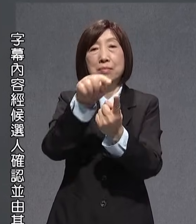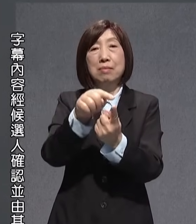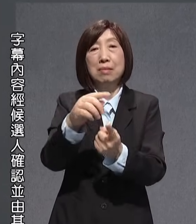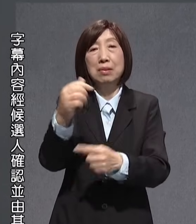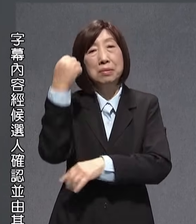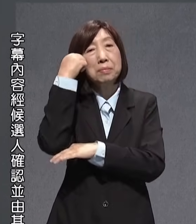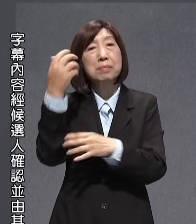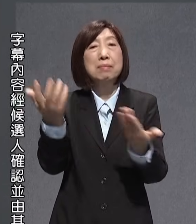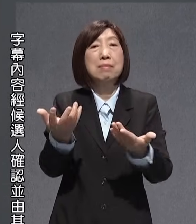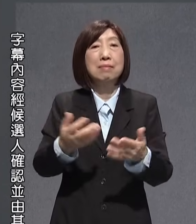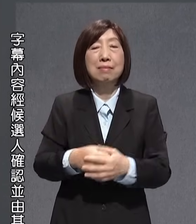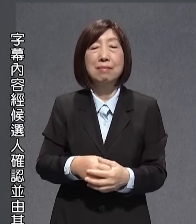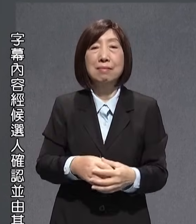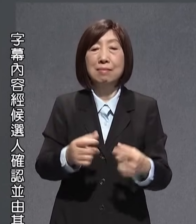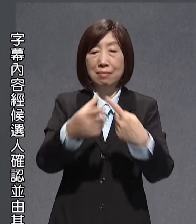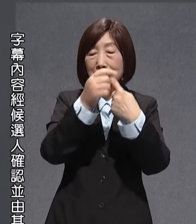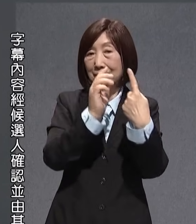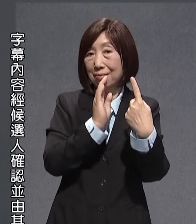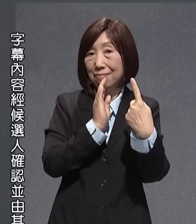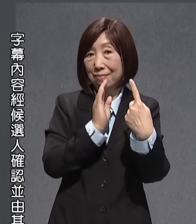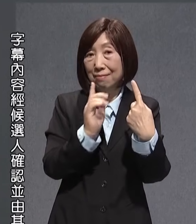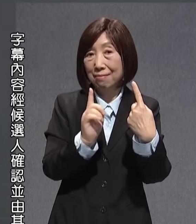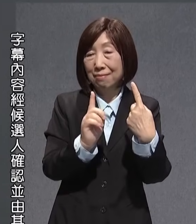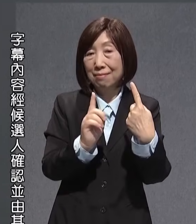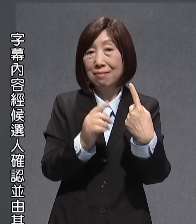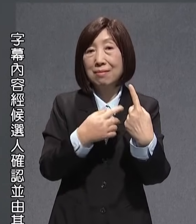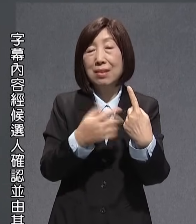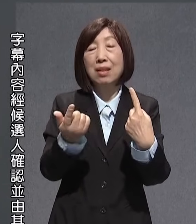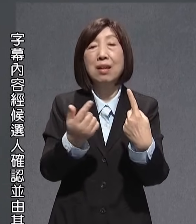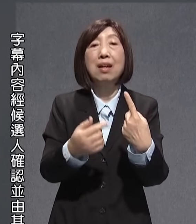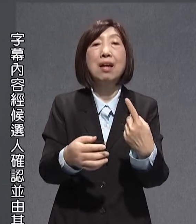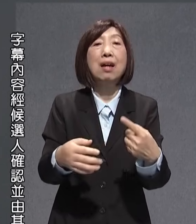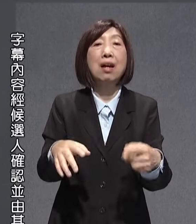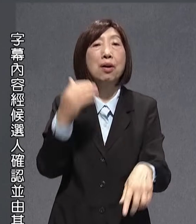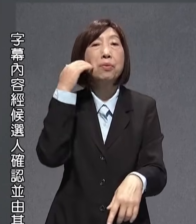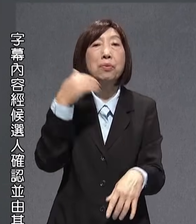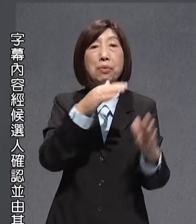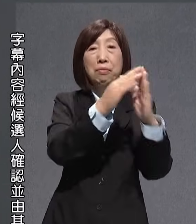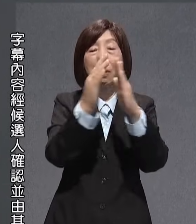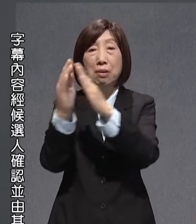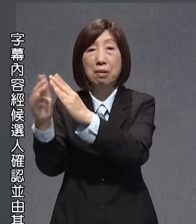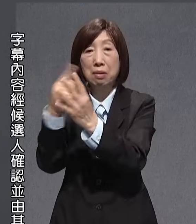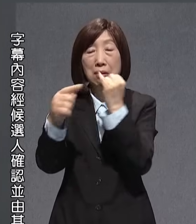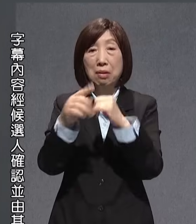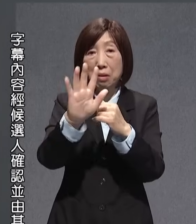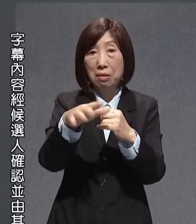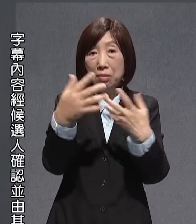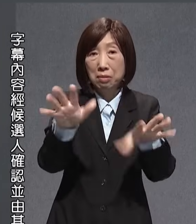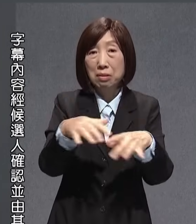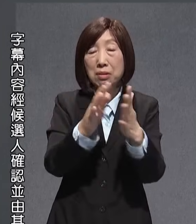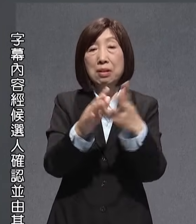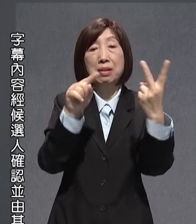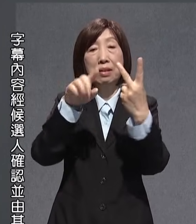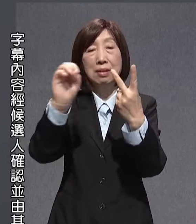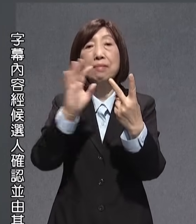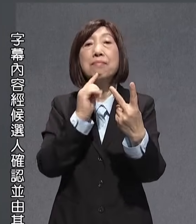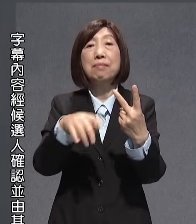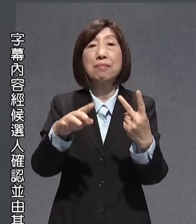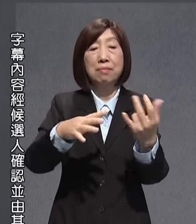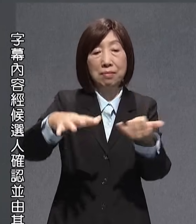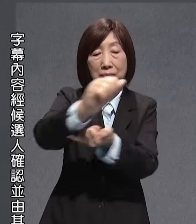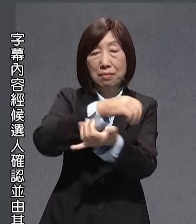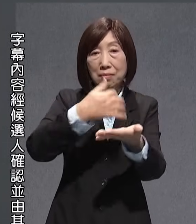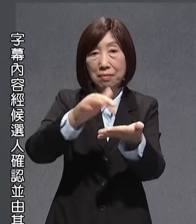住问题。第一个就是囤房税 2.0， 就是用全国总归户利